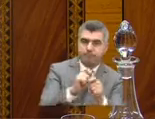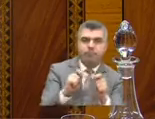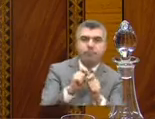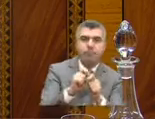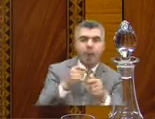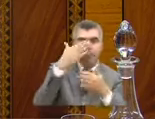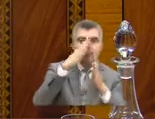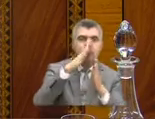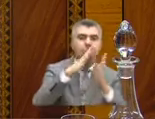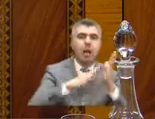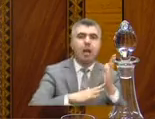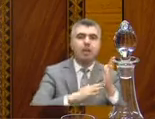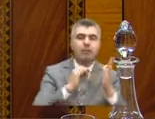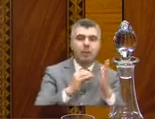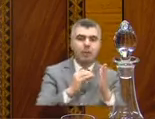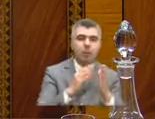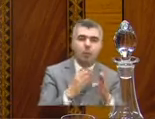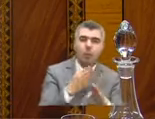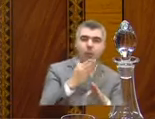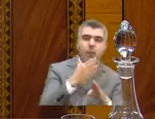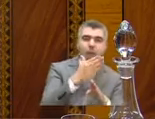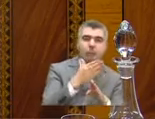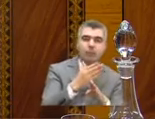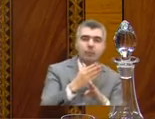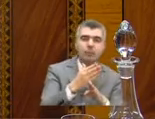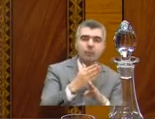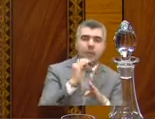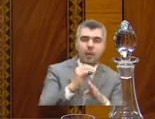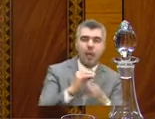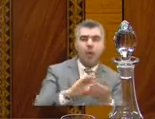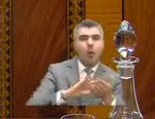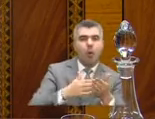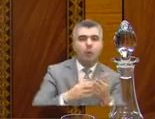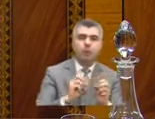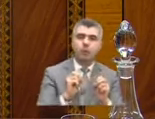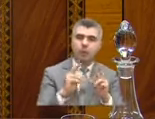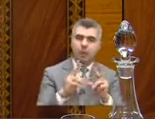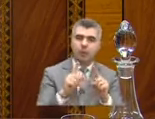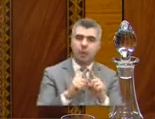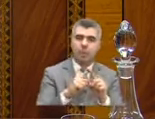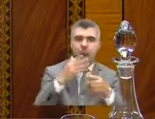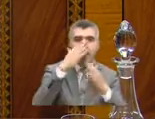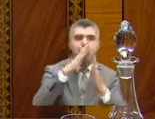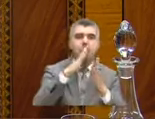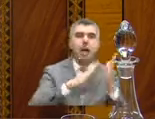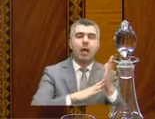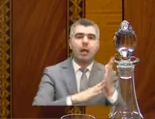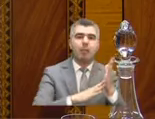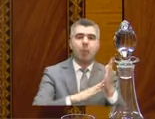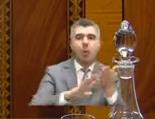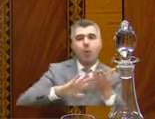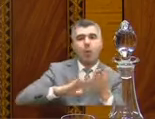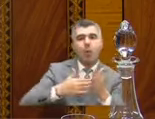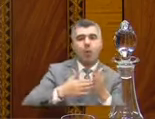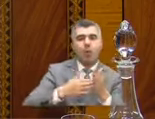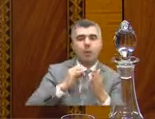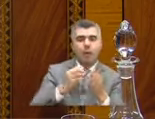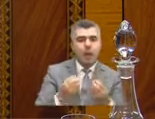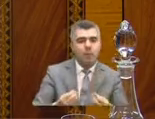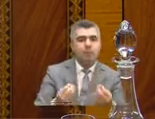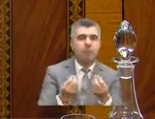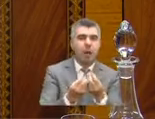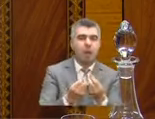بها بلادنا في أفق بلوغ المكانة التي يستحقها المغرب والمغاربة قيادة